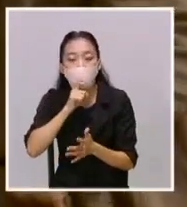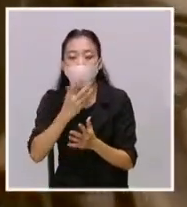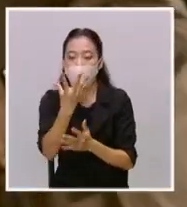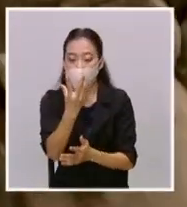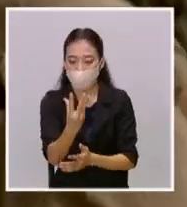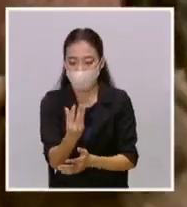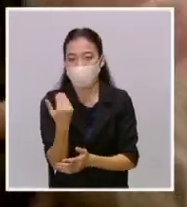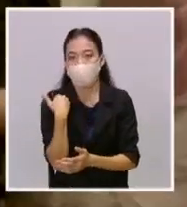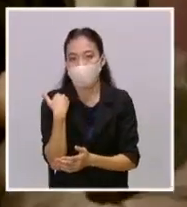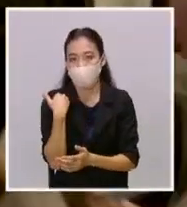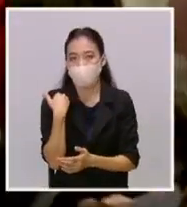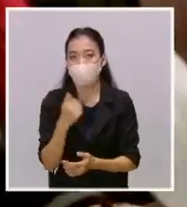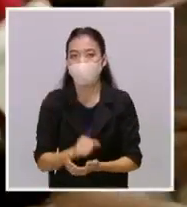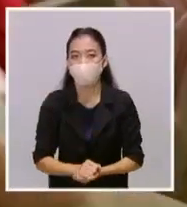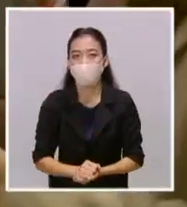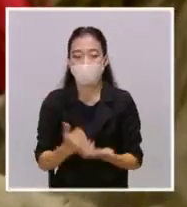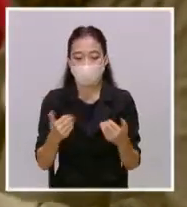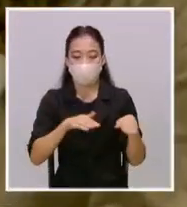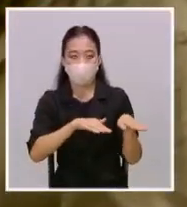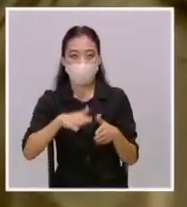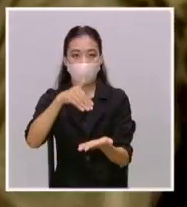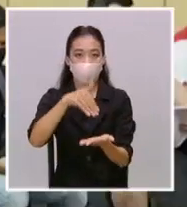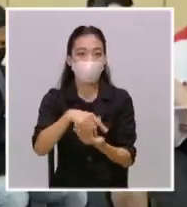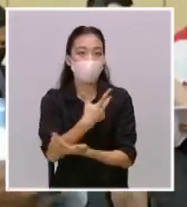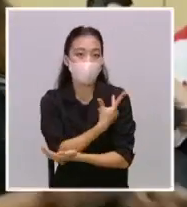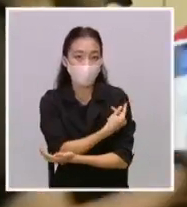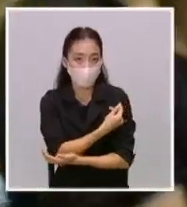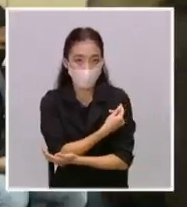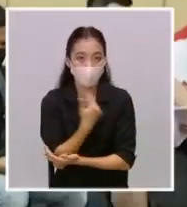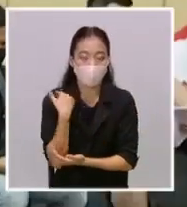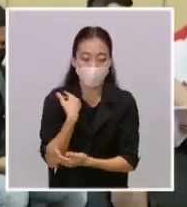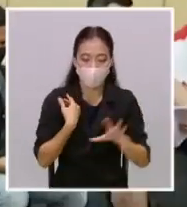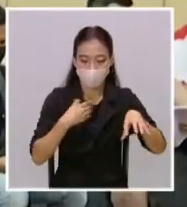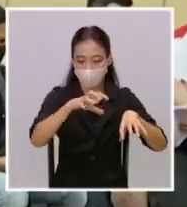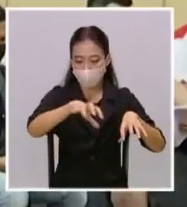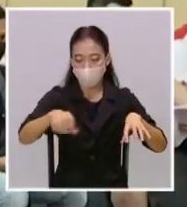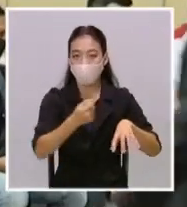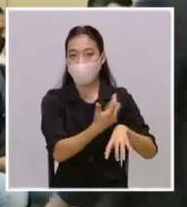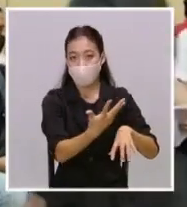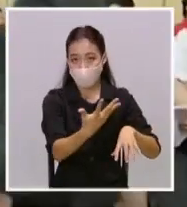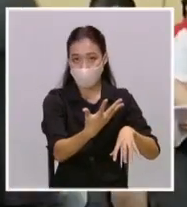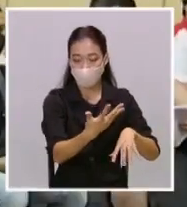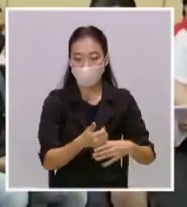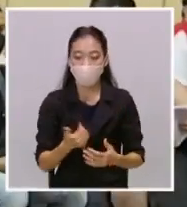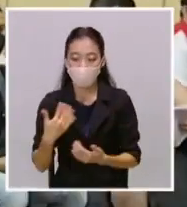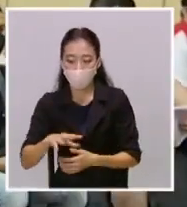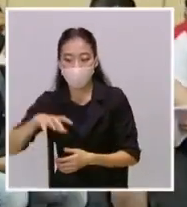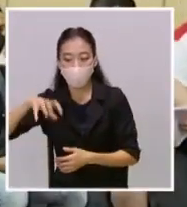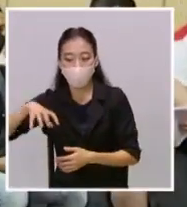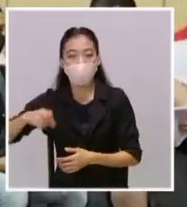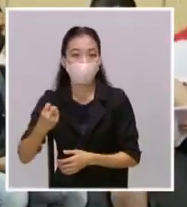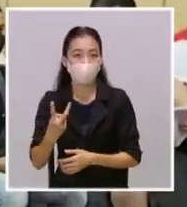คซีนขนาดใหญ่รอบกรุงกัวลาลัมเปอร์5แห่งรวมถึงพิจารณาตั้งอีก2แห่งในรัฐปีนังทางตอ